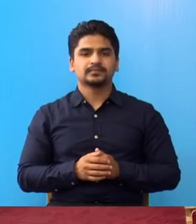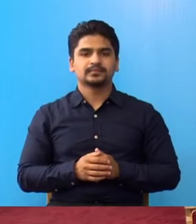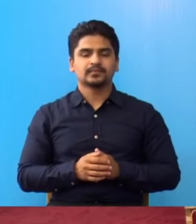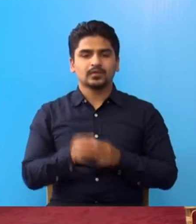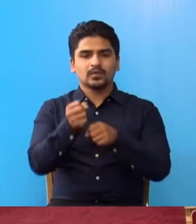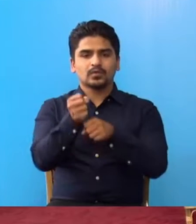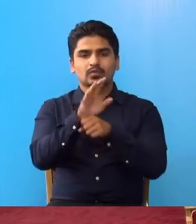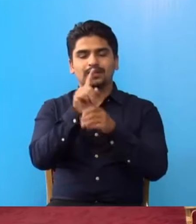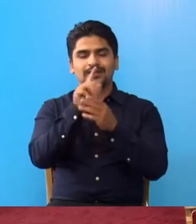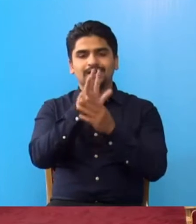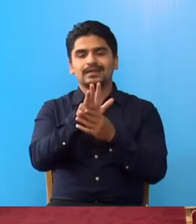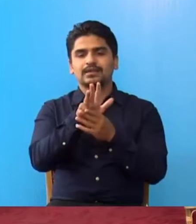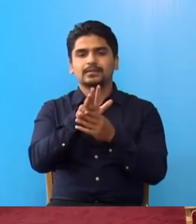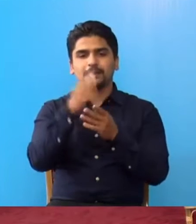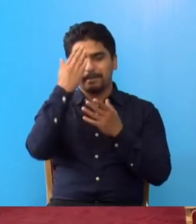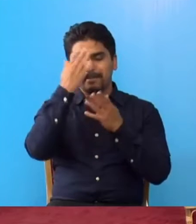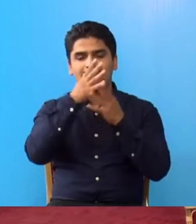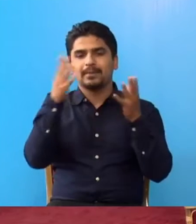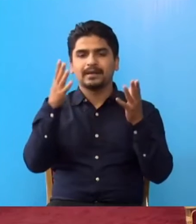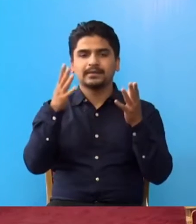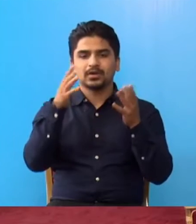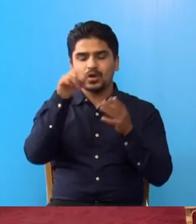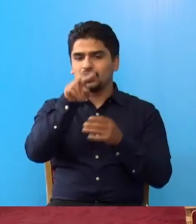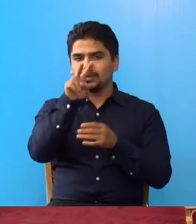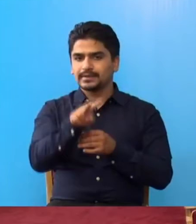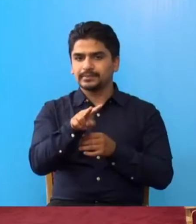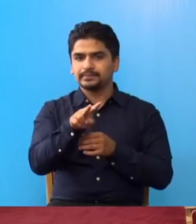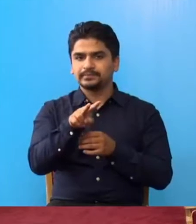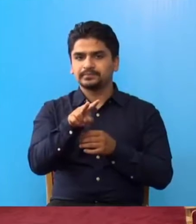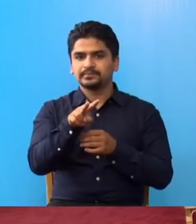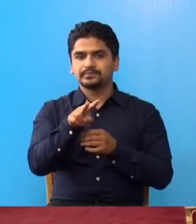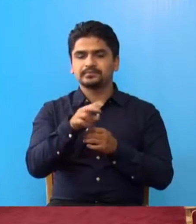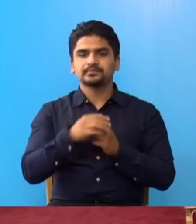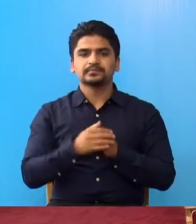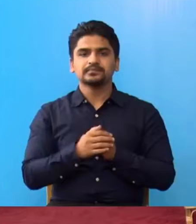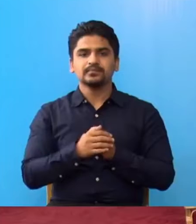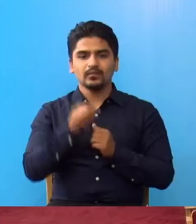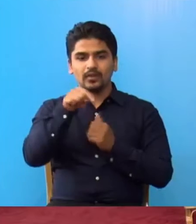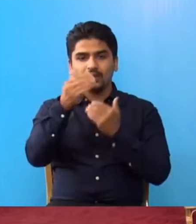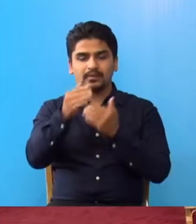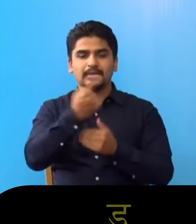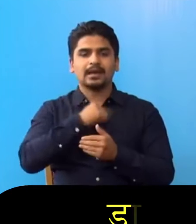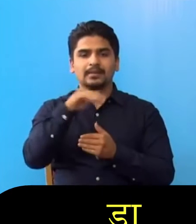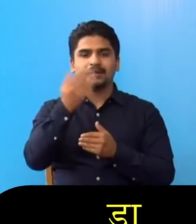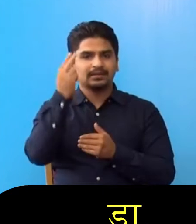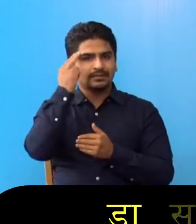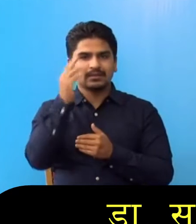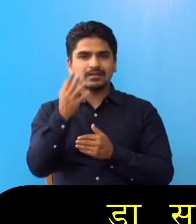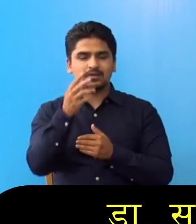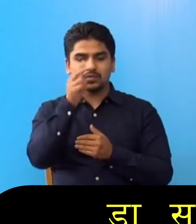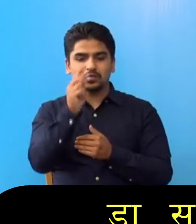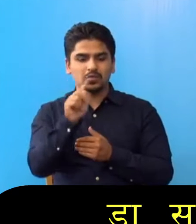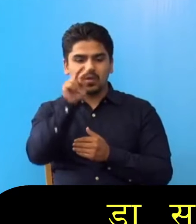कोविट नाइन्टिन को महामारी को अली को अबस्था एली सम्मा हमिलाइ ता है न यो